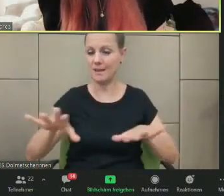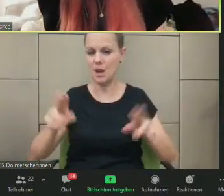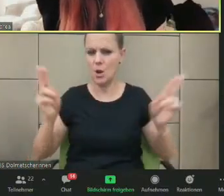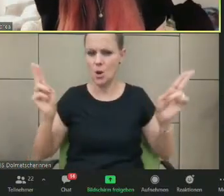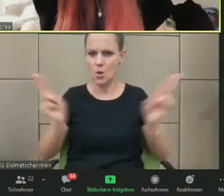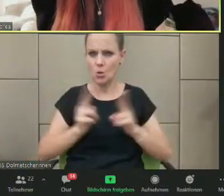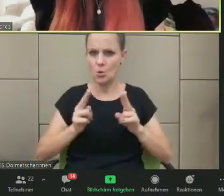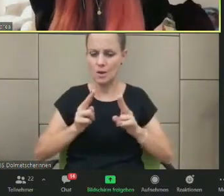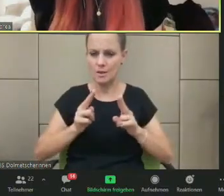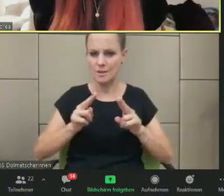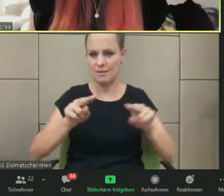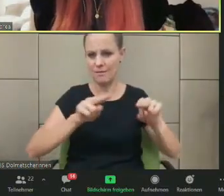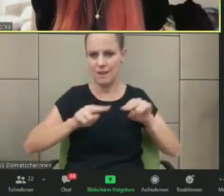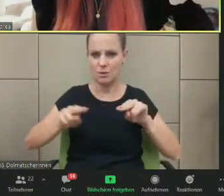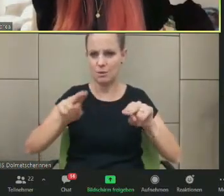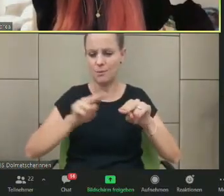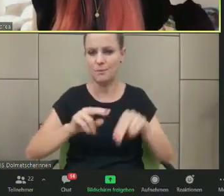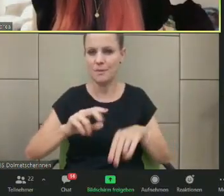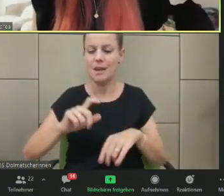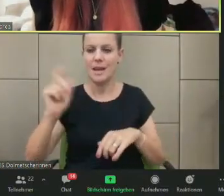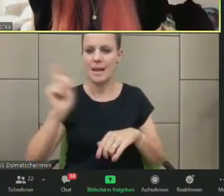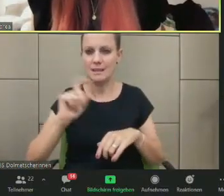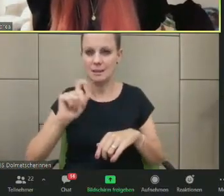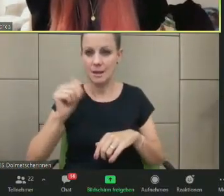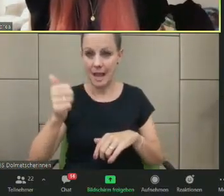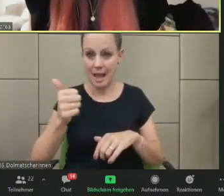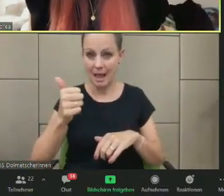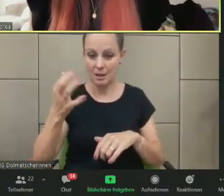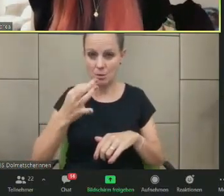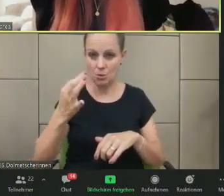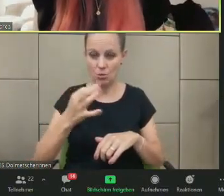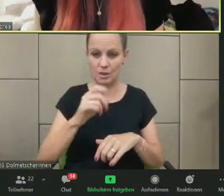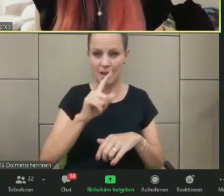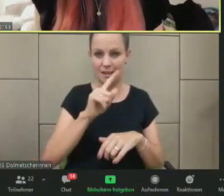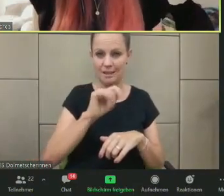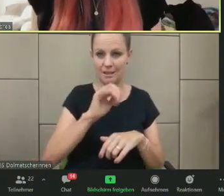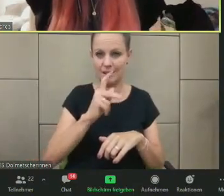einer Minute Zeit, auf TikTok bis zu 3 Minuten mittlerweile.